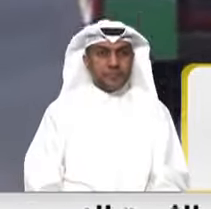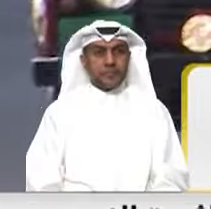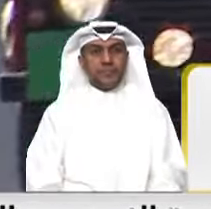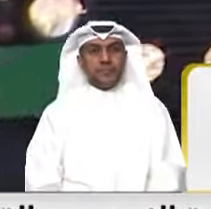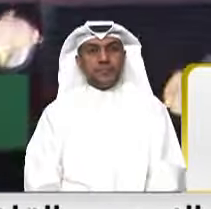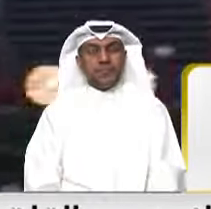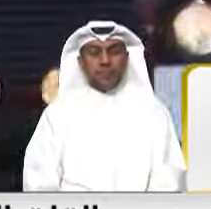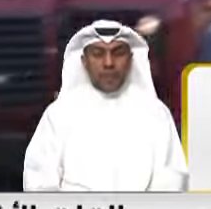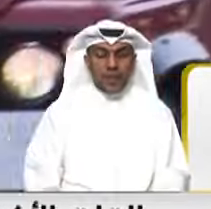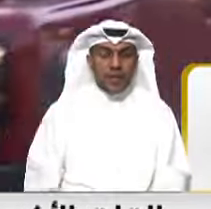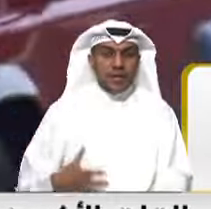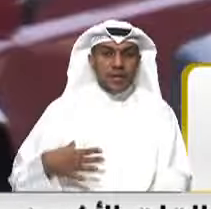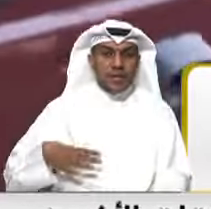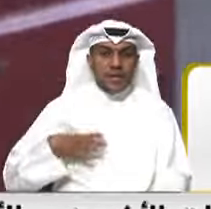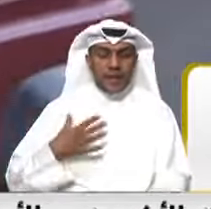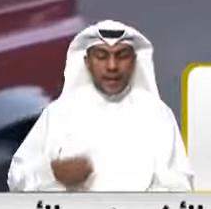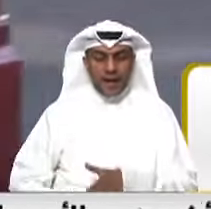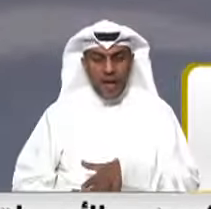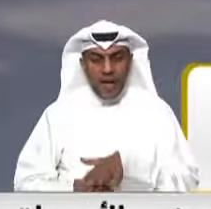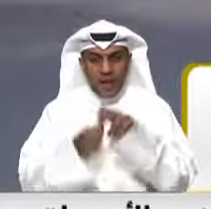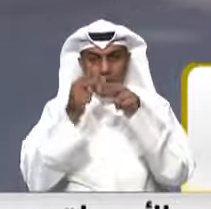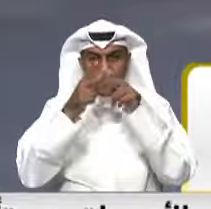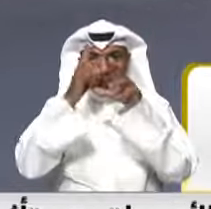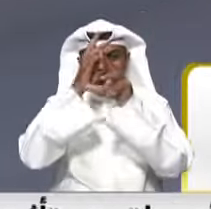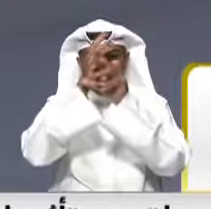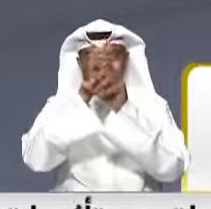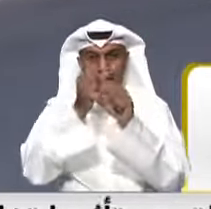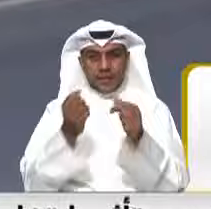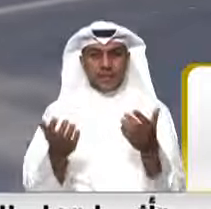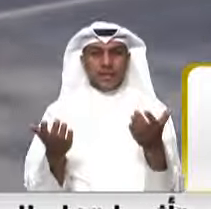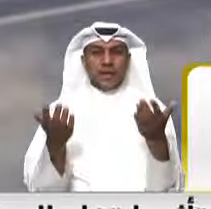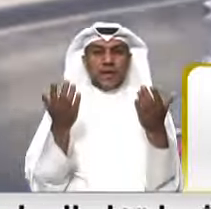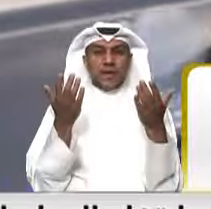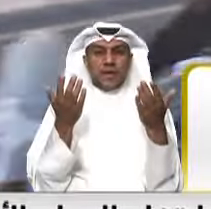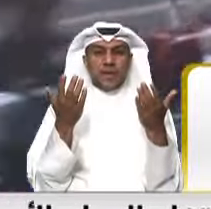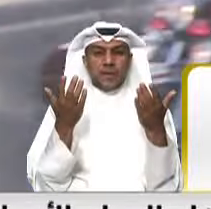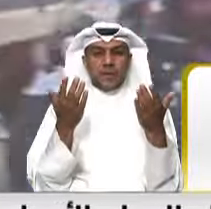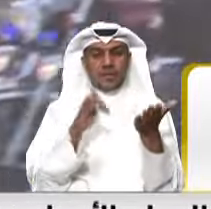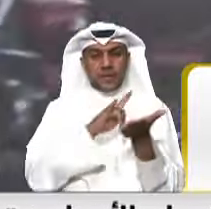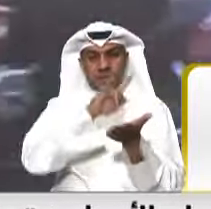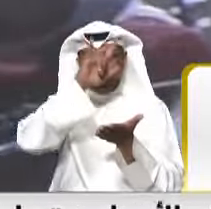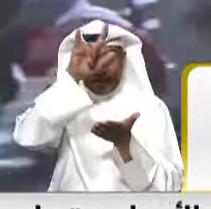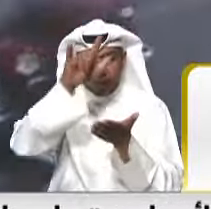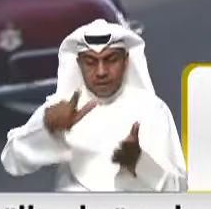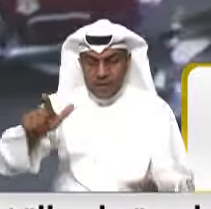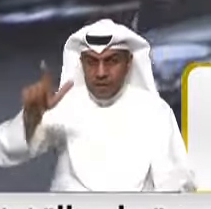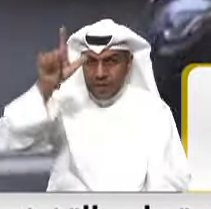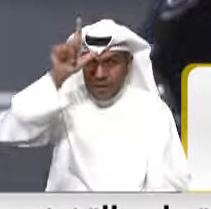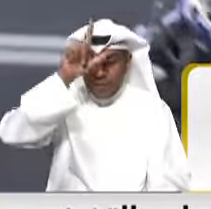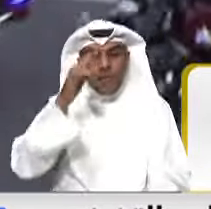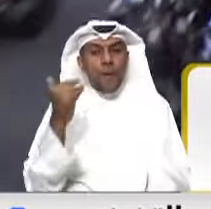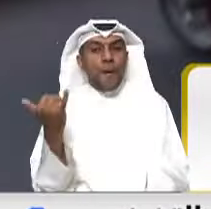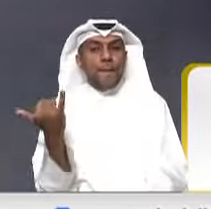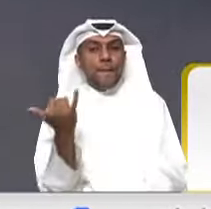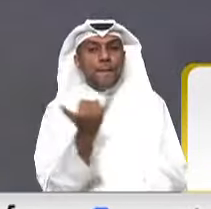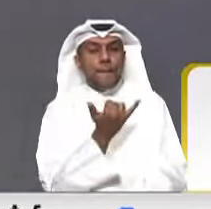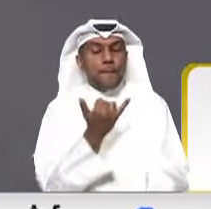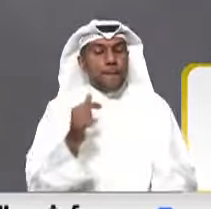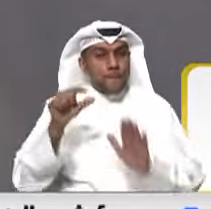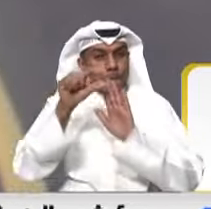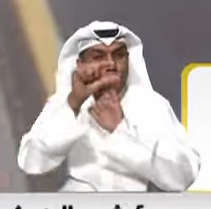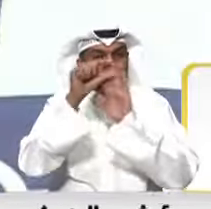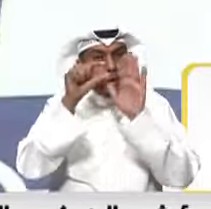حضره صاحب السمو امير البلاد الشيخ مشعل احمد الجابر الصباحي الى الاردن باهميه خاصه من حيث موضوعاتها